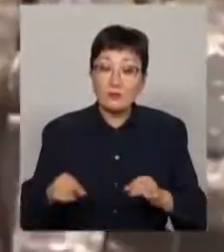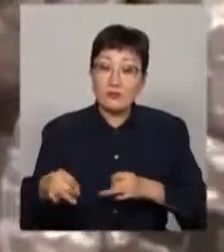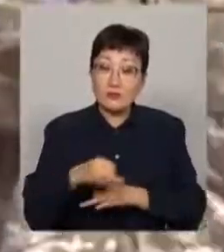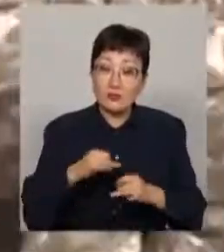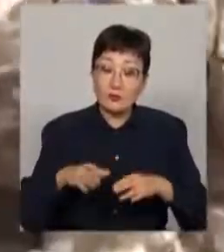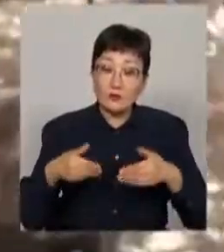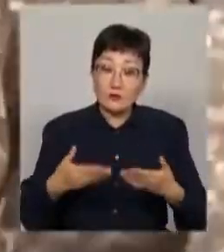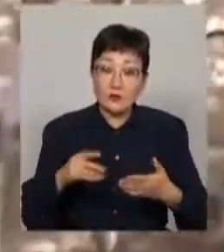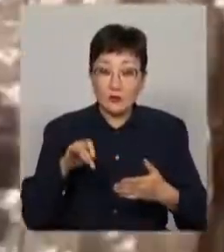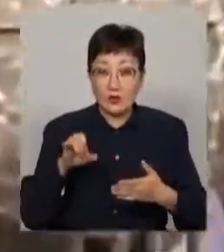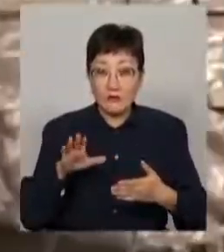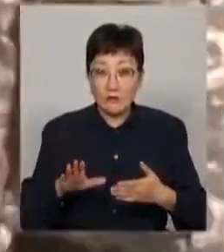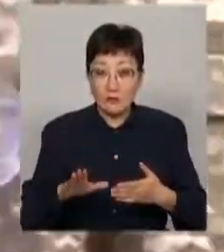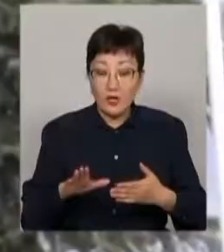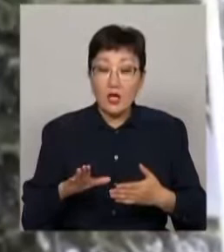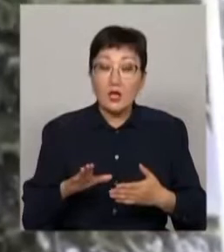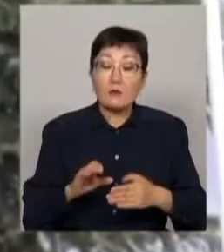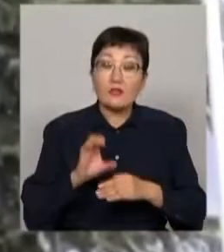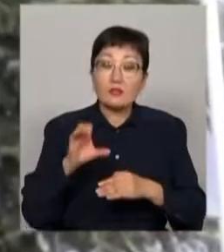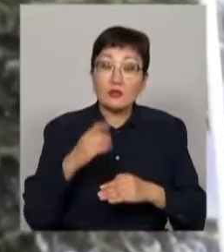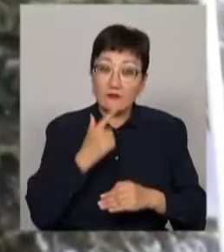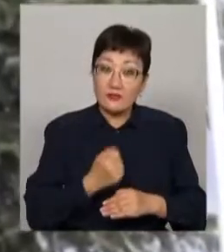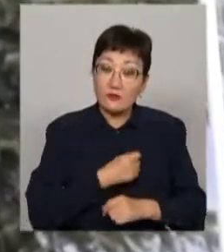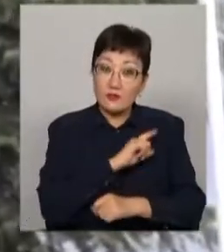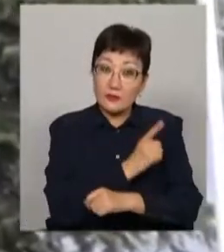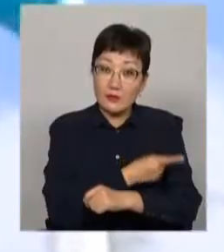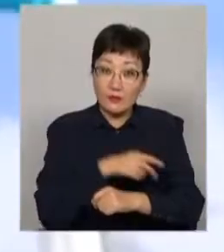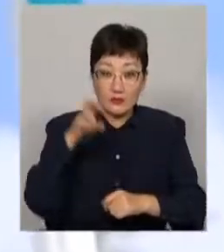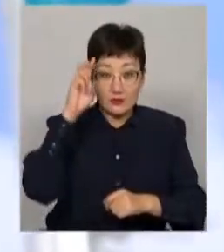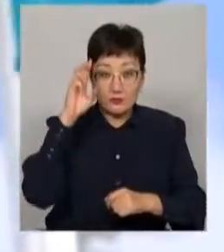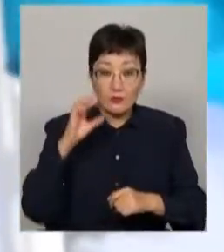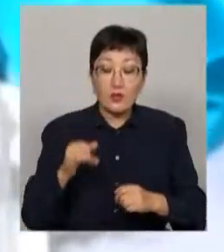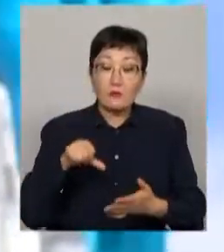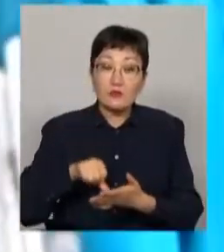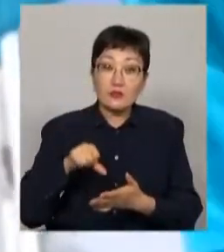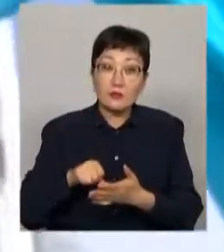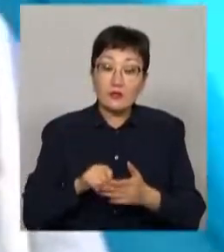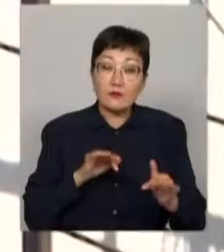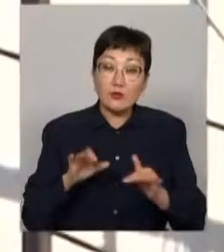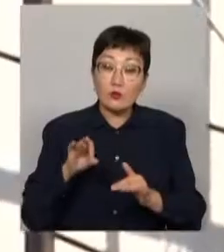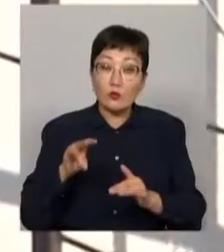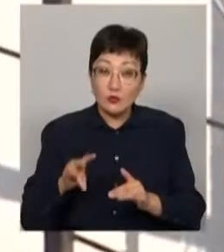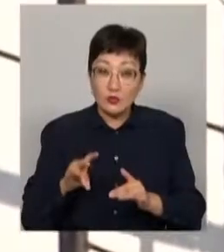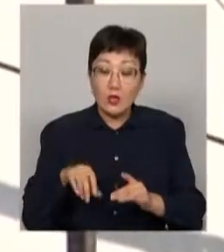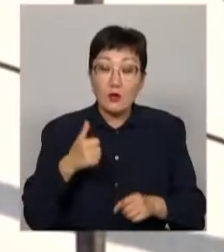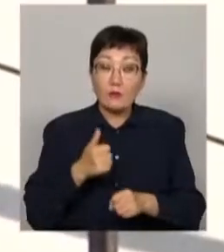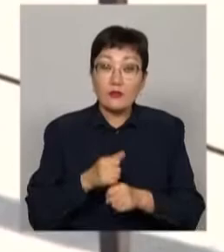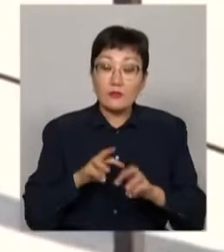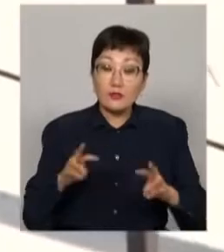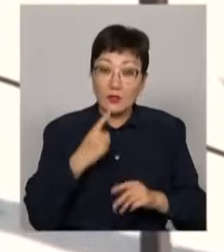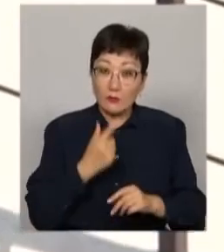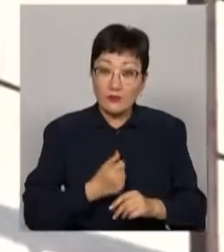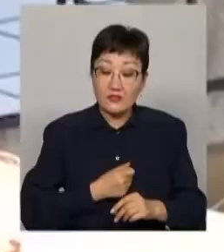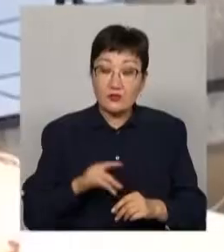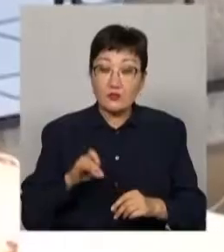предложения касым-жомарт атака его направить вооруженные силы страны для участия в миссиях оон по словам главы минобороны руслана